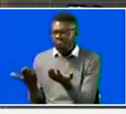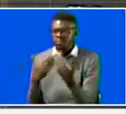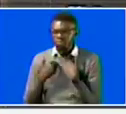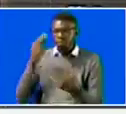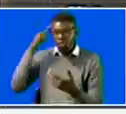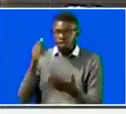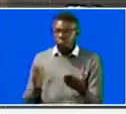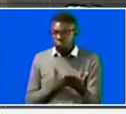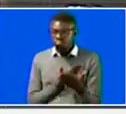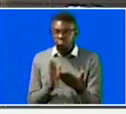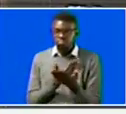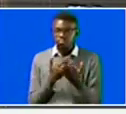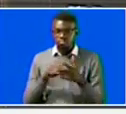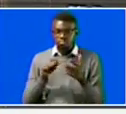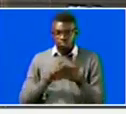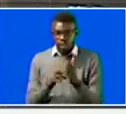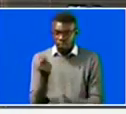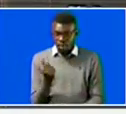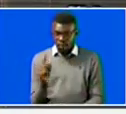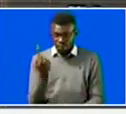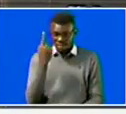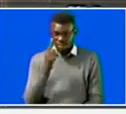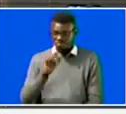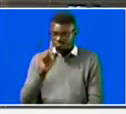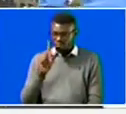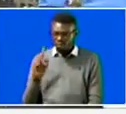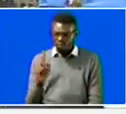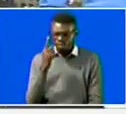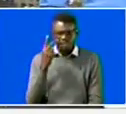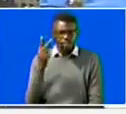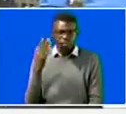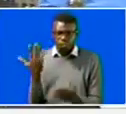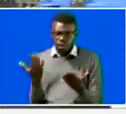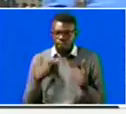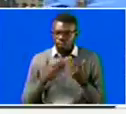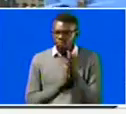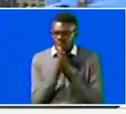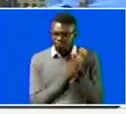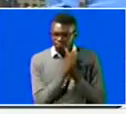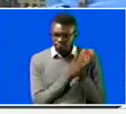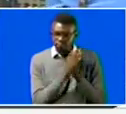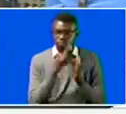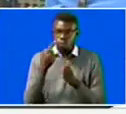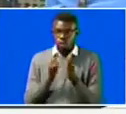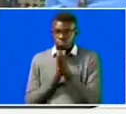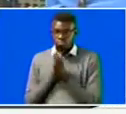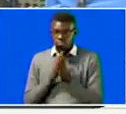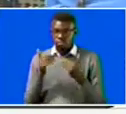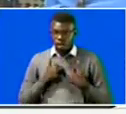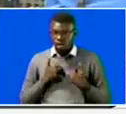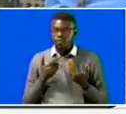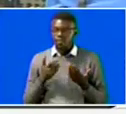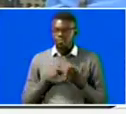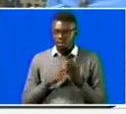tu, lazima kwanza waanze kuunda pesa. Kitu ya kwanza, tunangalia watu ambao wako passionate. Ukiwa passionate, uko na drive,